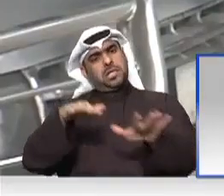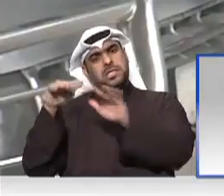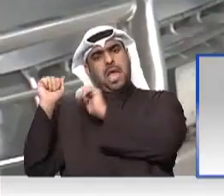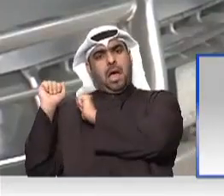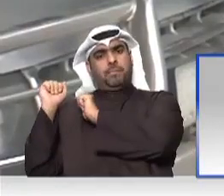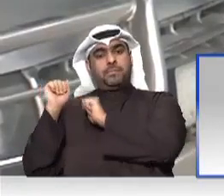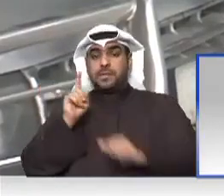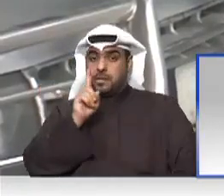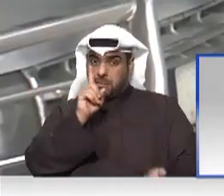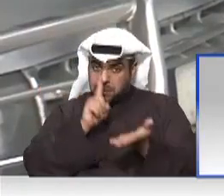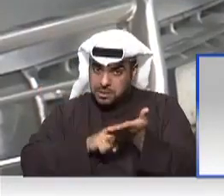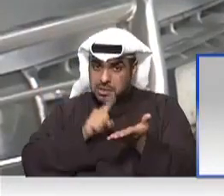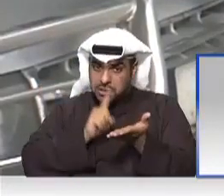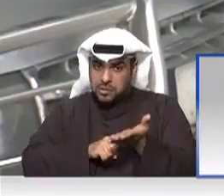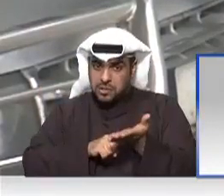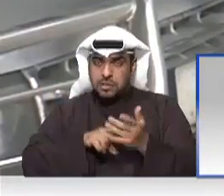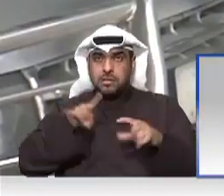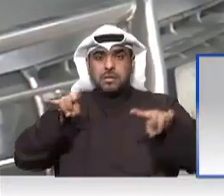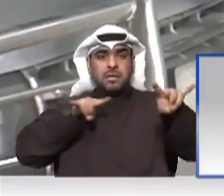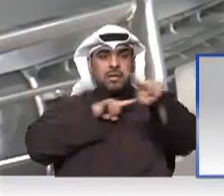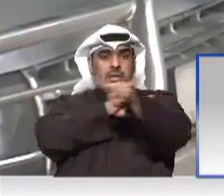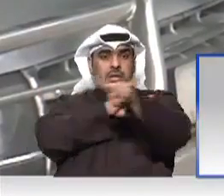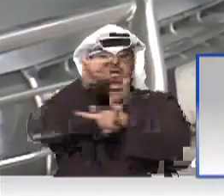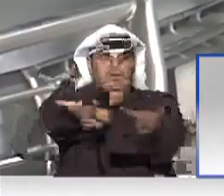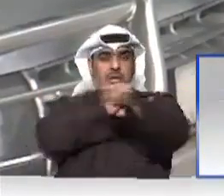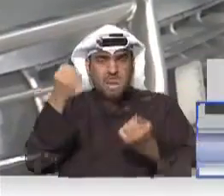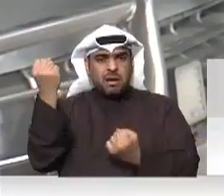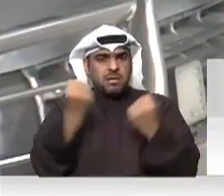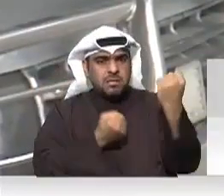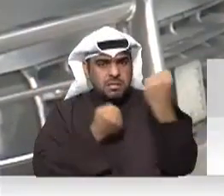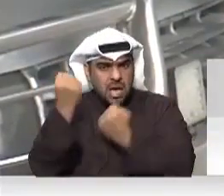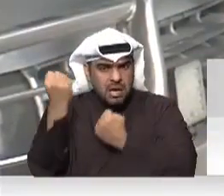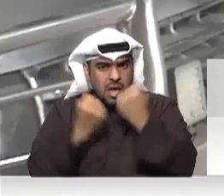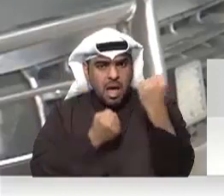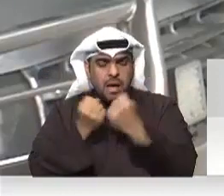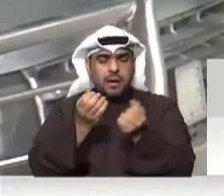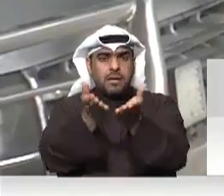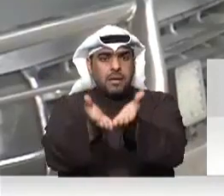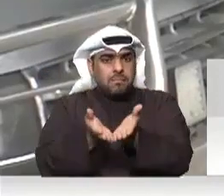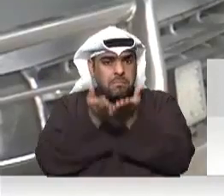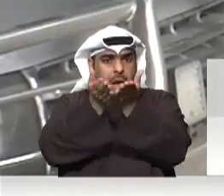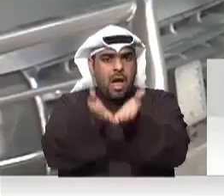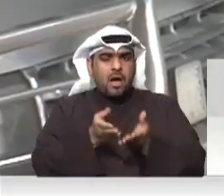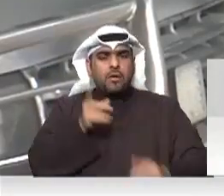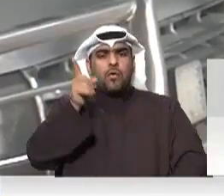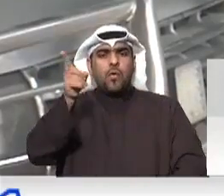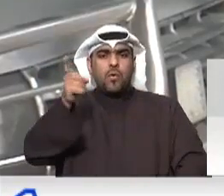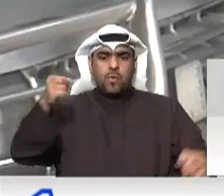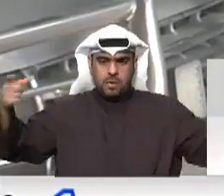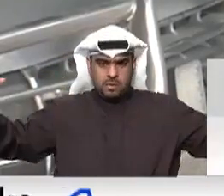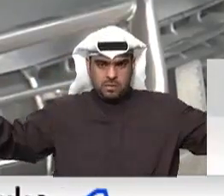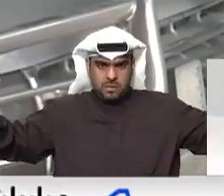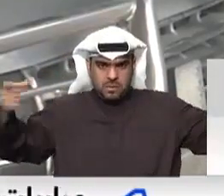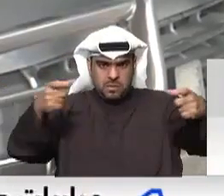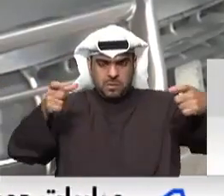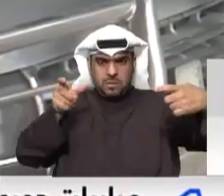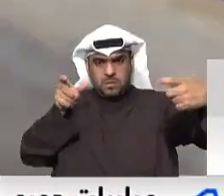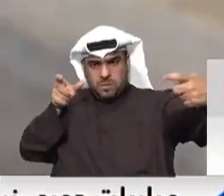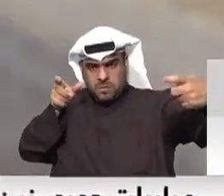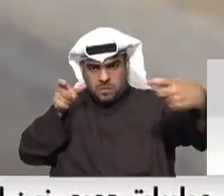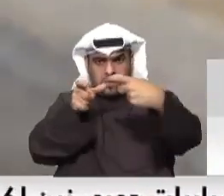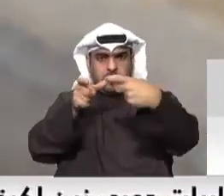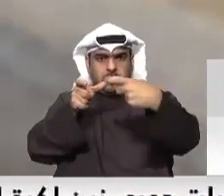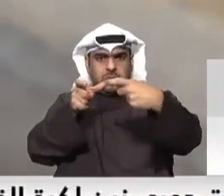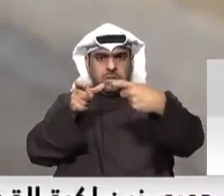وبحرا وجوا، وحولت قطاع غزة إلى معتقل كبير، وبالتالي هذا يصنف في القانون الدولي شكل من أشكال